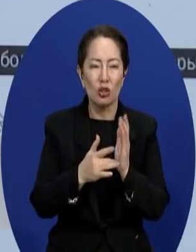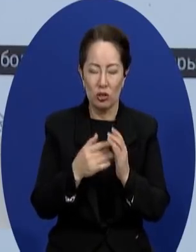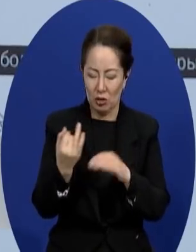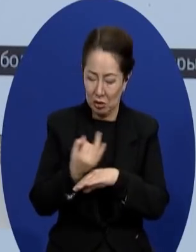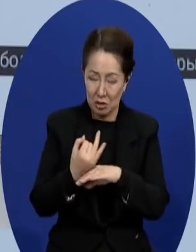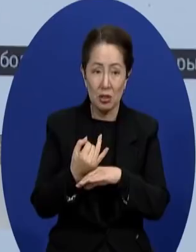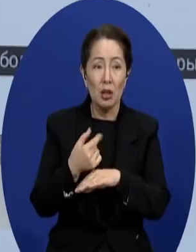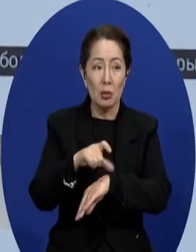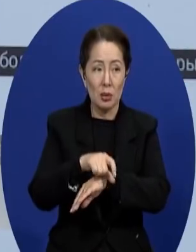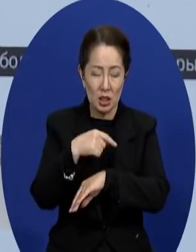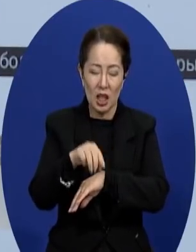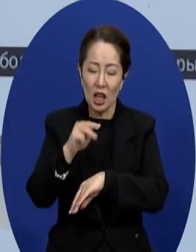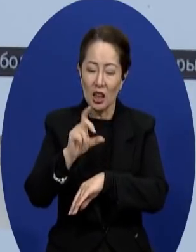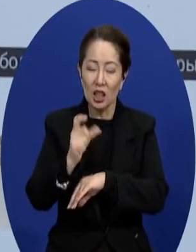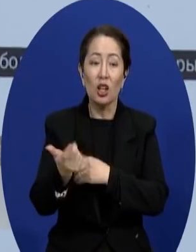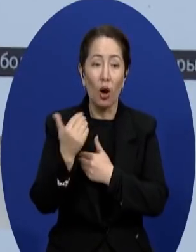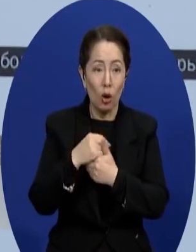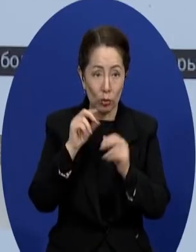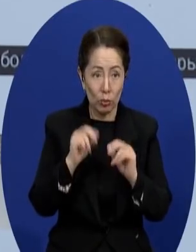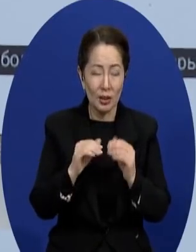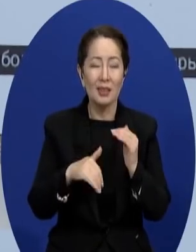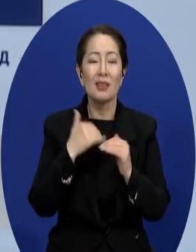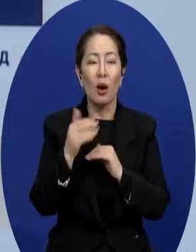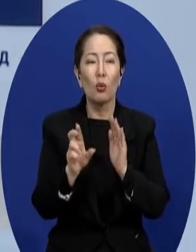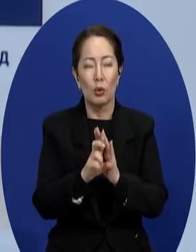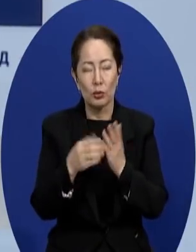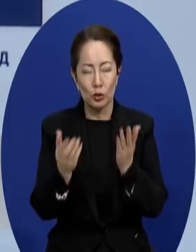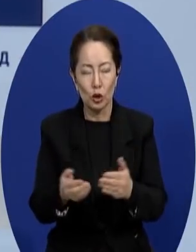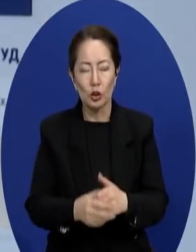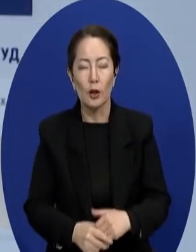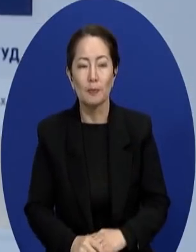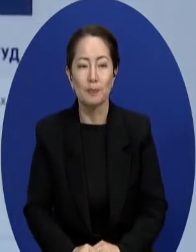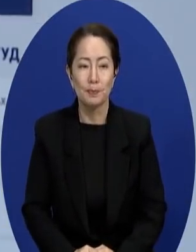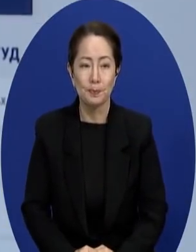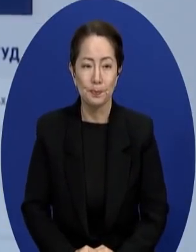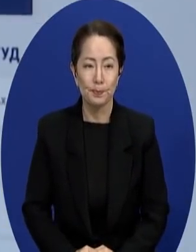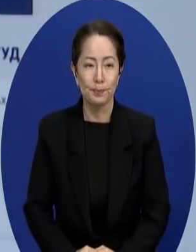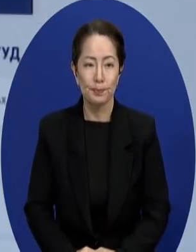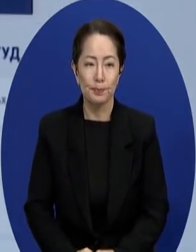инженер зэрэг мэрэгжилд тэтгэлгээр суралцах бол давуу боломж олгохоор тусгсан байна.